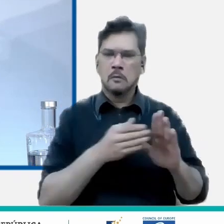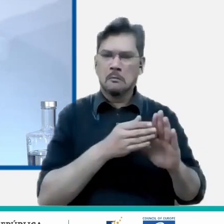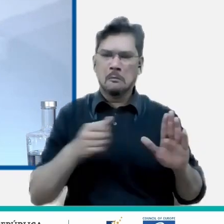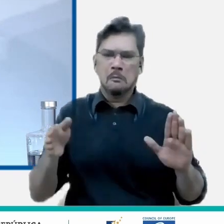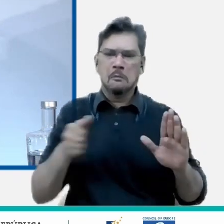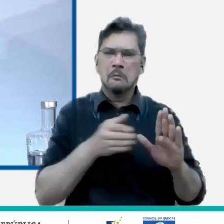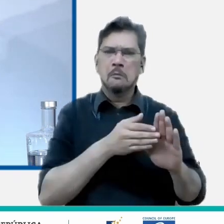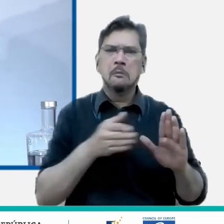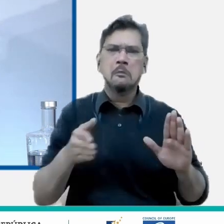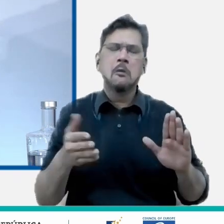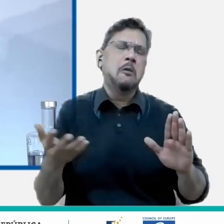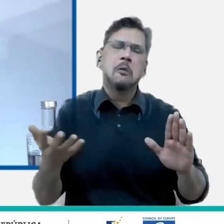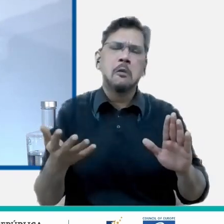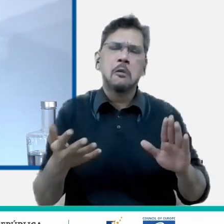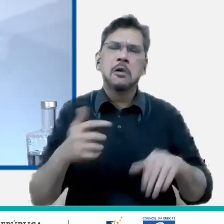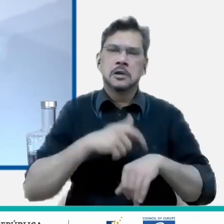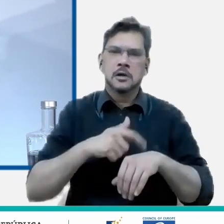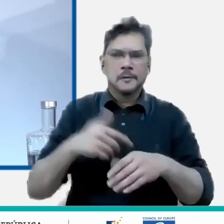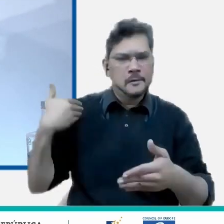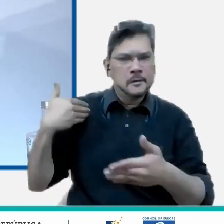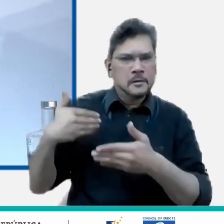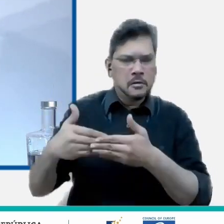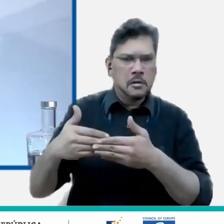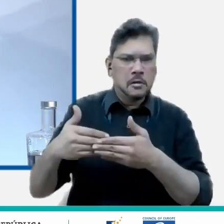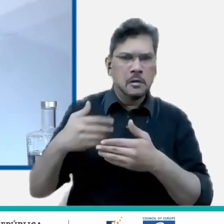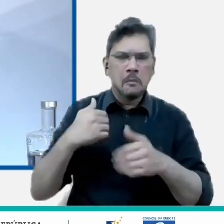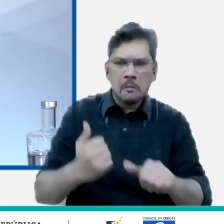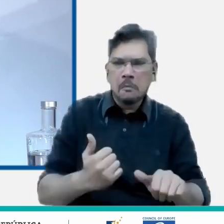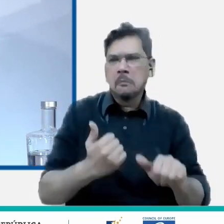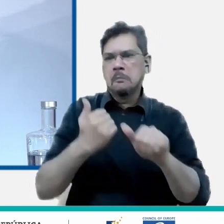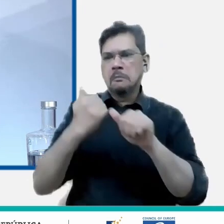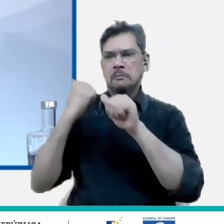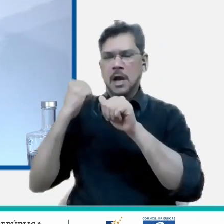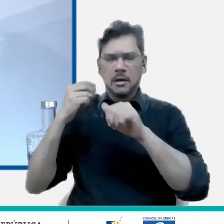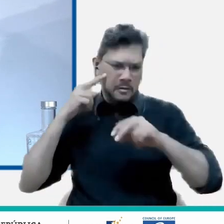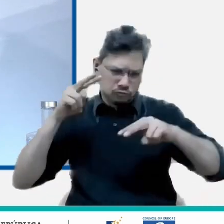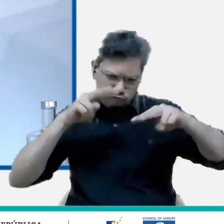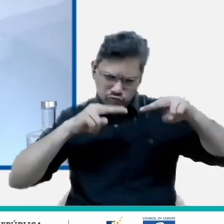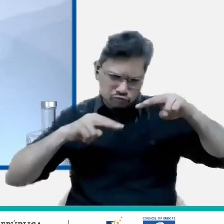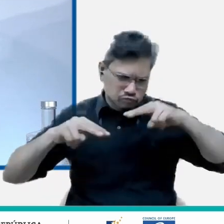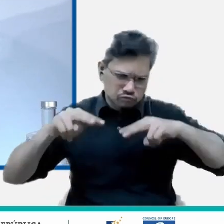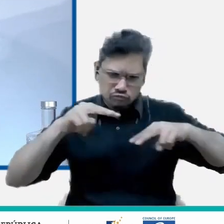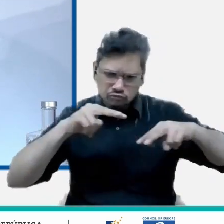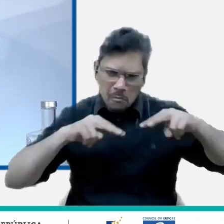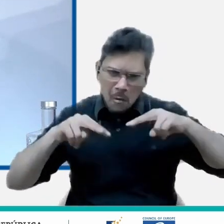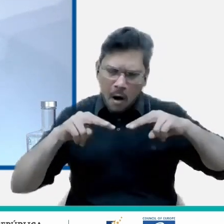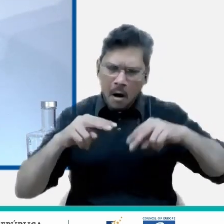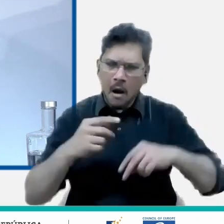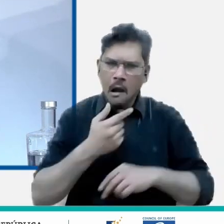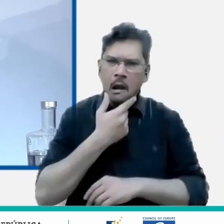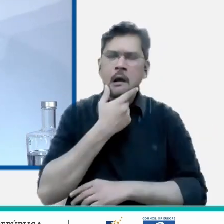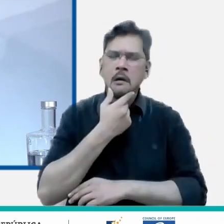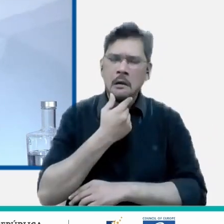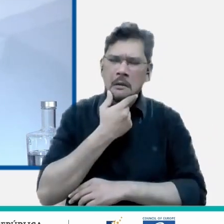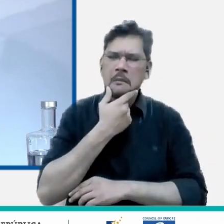нас гармонично войдут приоритеты дорожной карты Европейского форума. Например, первый приоритет мы говорим